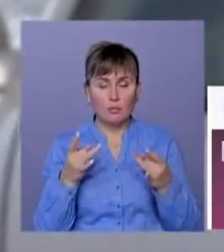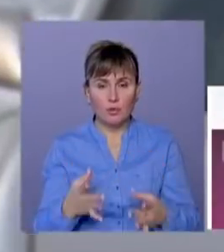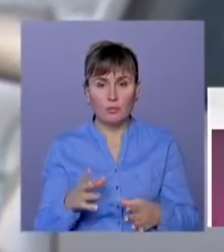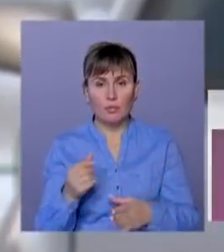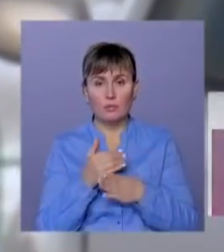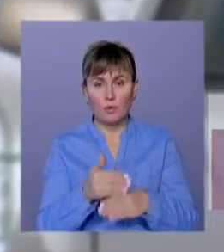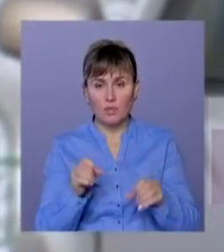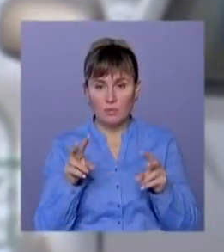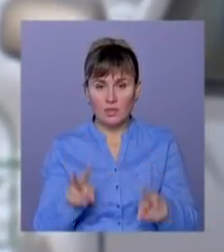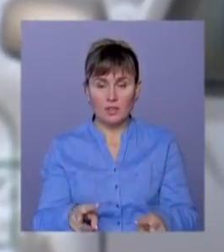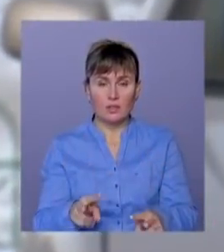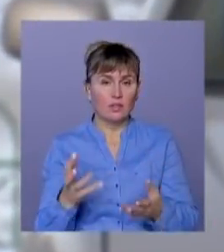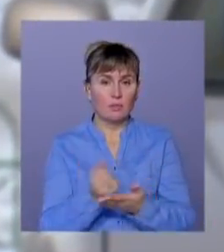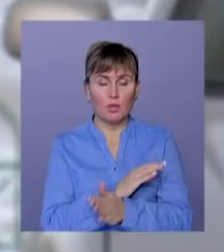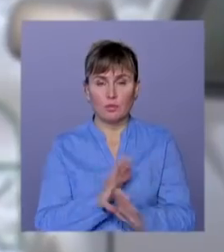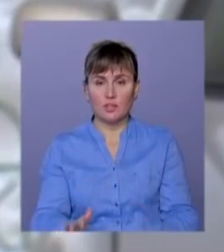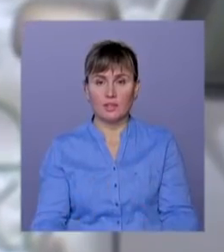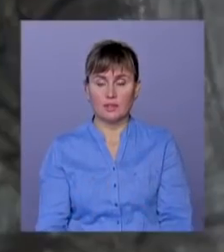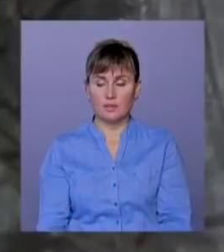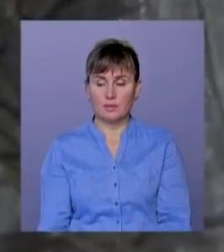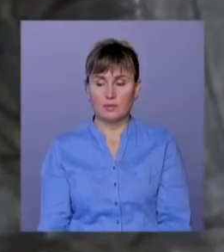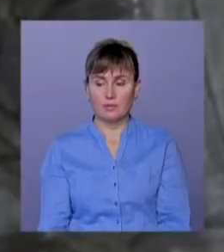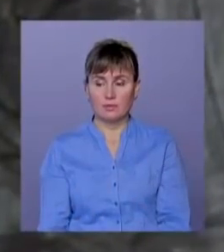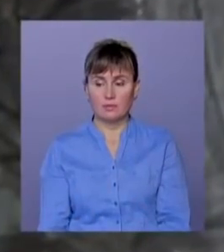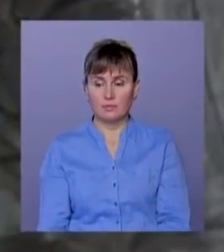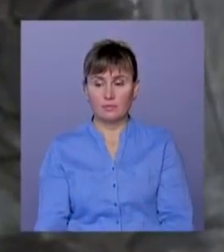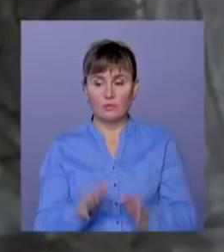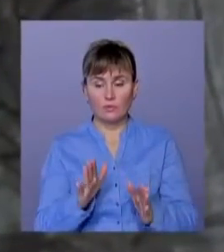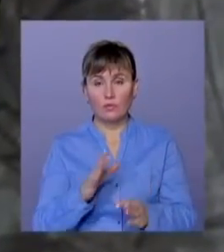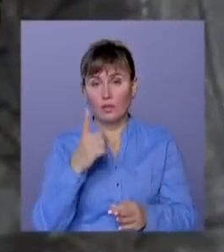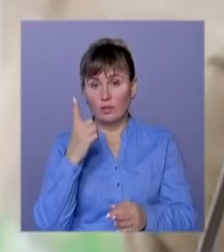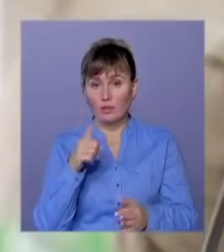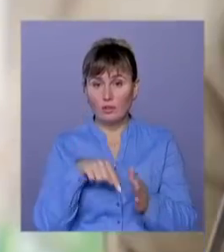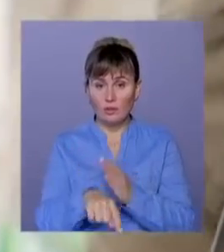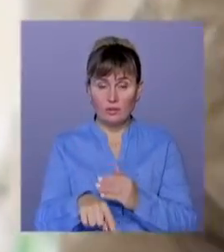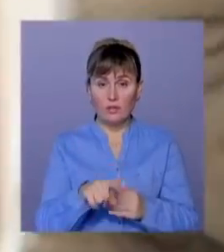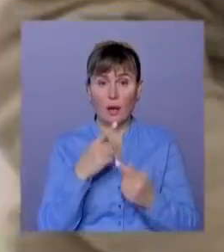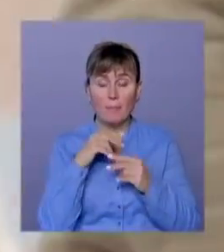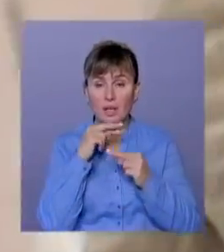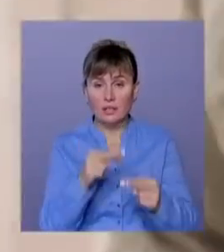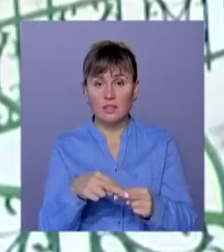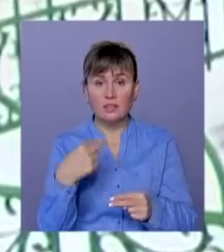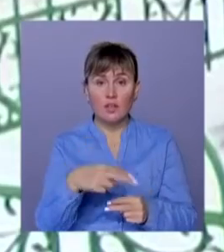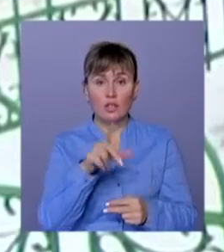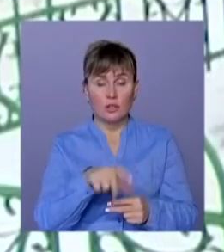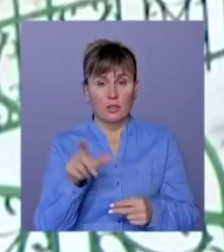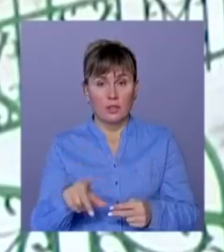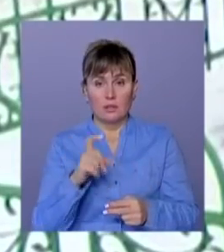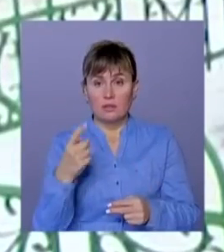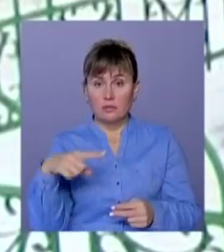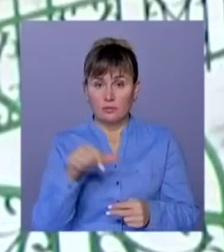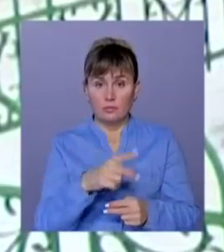помощи специалистов не обойтись. Только в один автосервис за день обратилось 20 человек. За